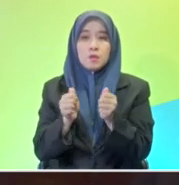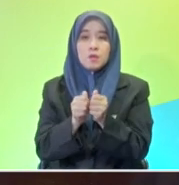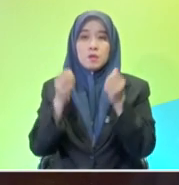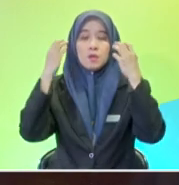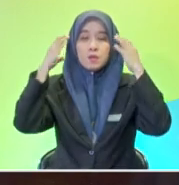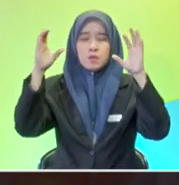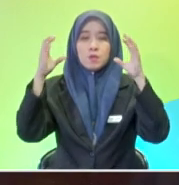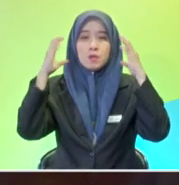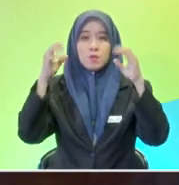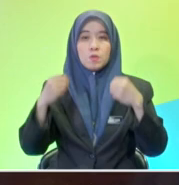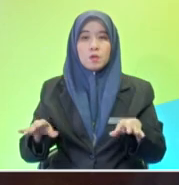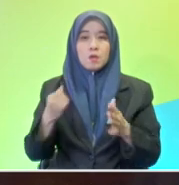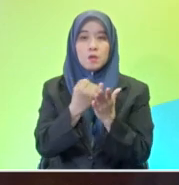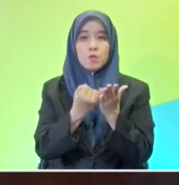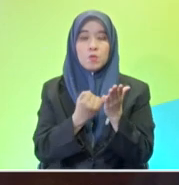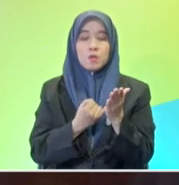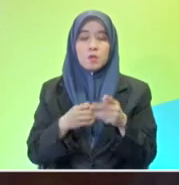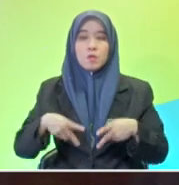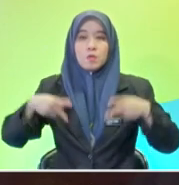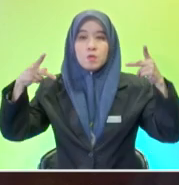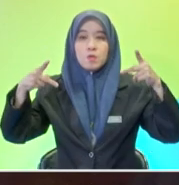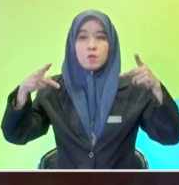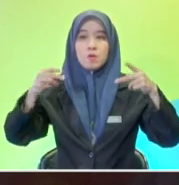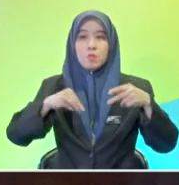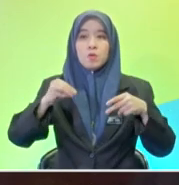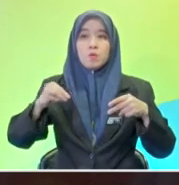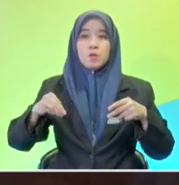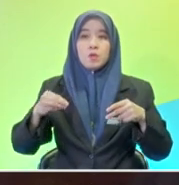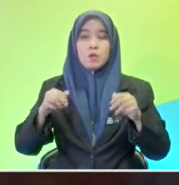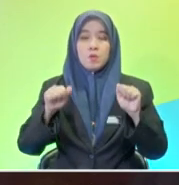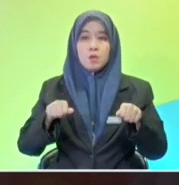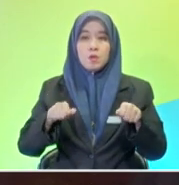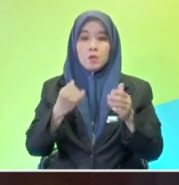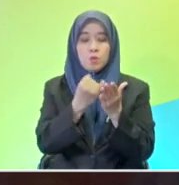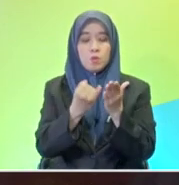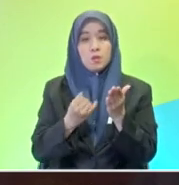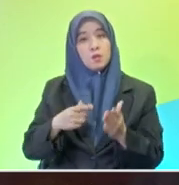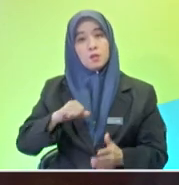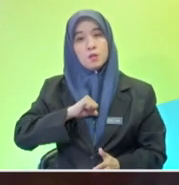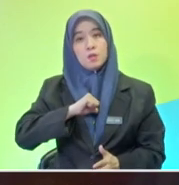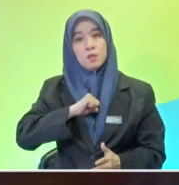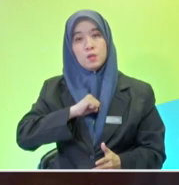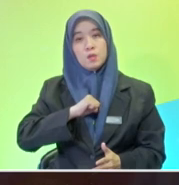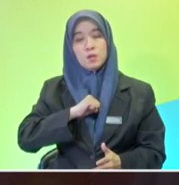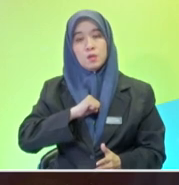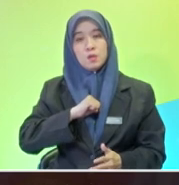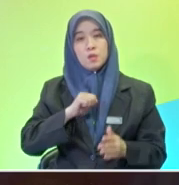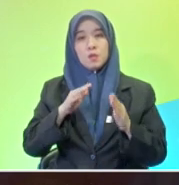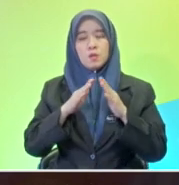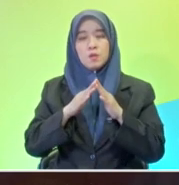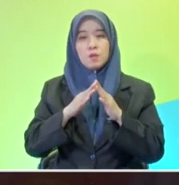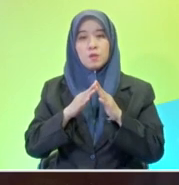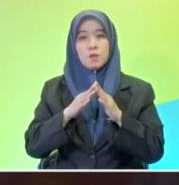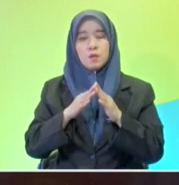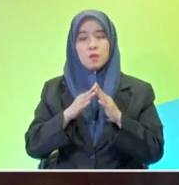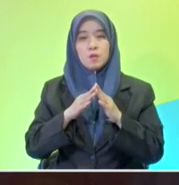lukiskan Pasu m-mudrid kat rumah boleh bel J Luk Pasa sendiri ataupun ada juga cara lain tak ada Pasa pun murid-murid boleh guna kertas